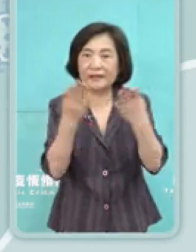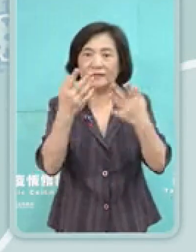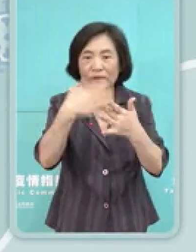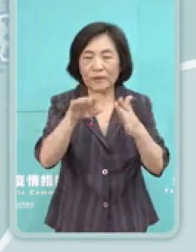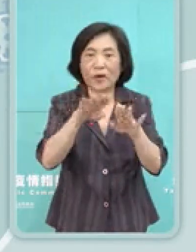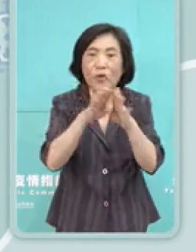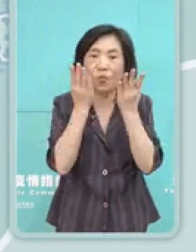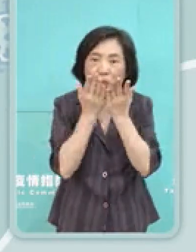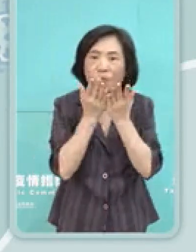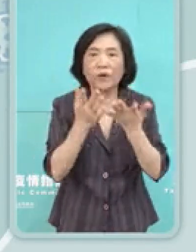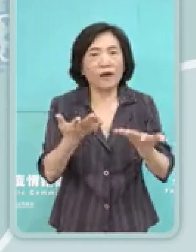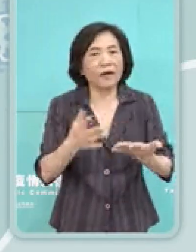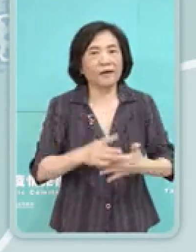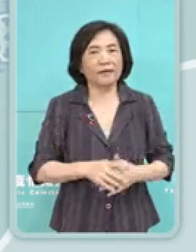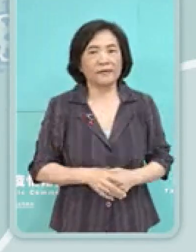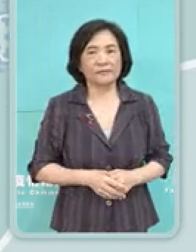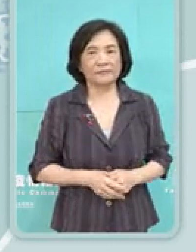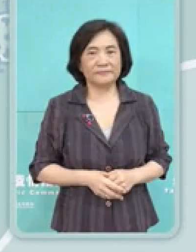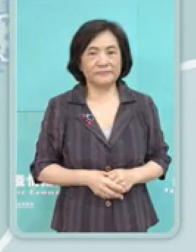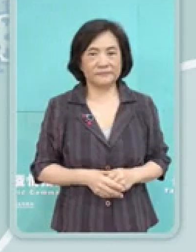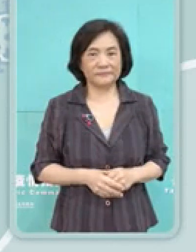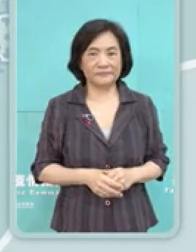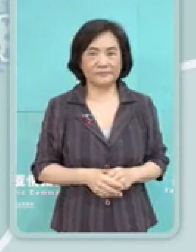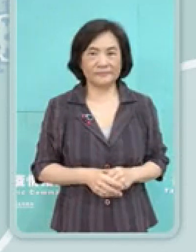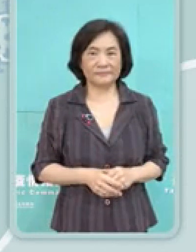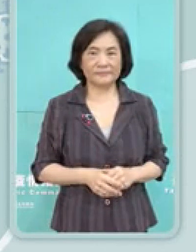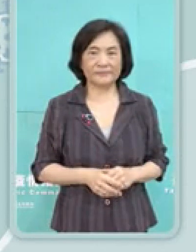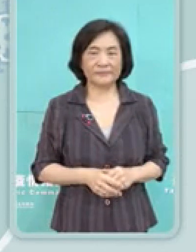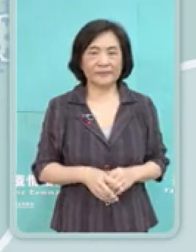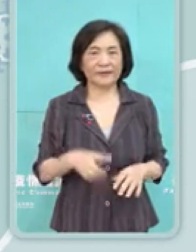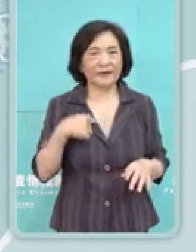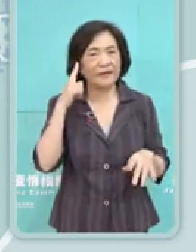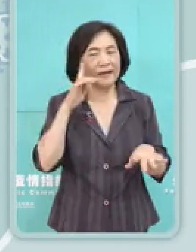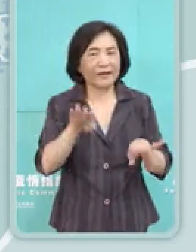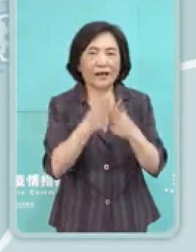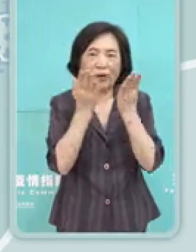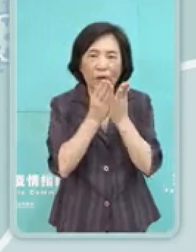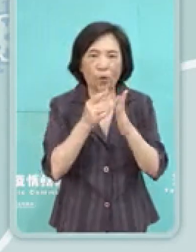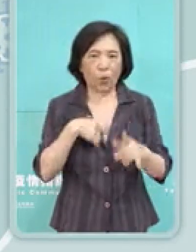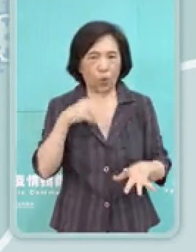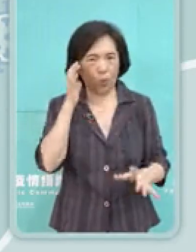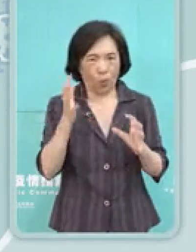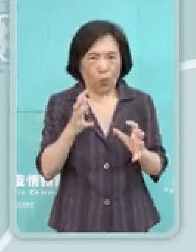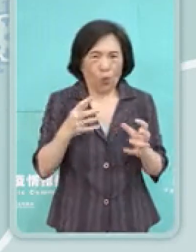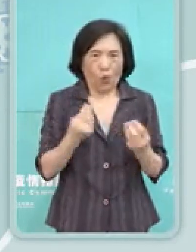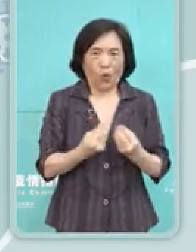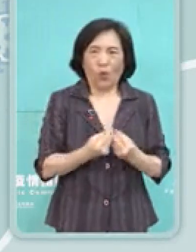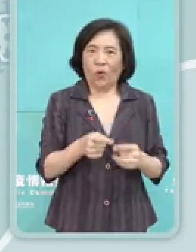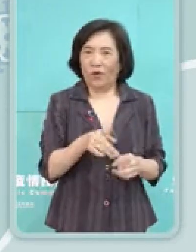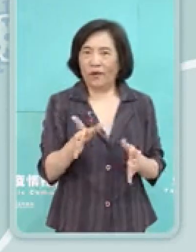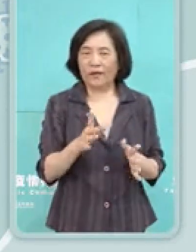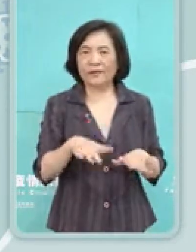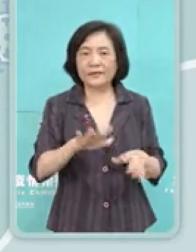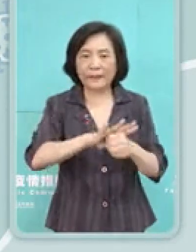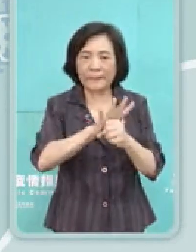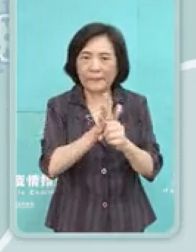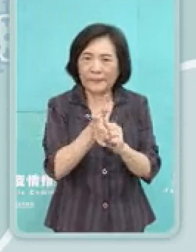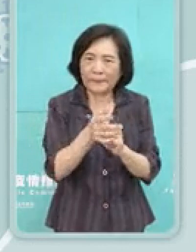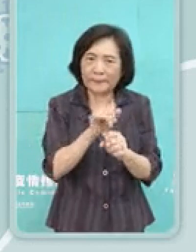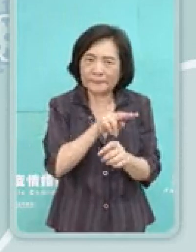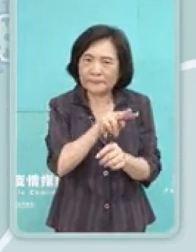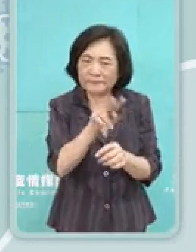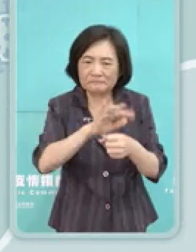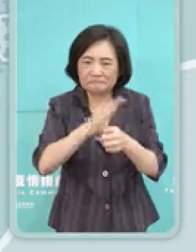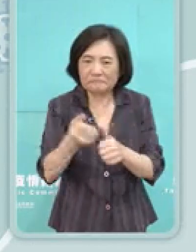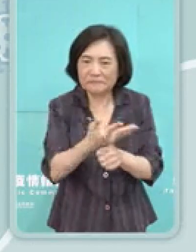要开学了，你知道那当然要开学是大事了，以目前的疫情状况，你知道原